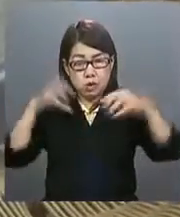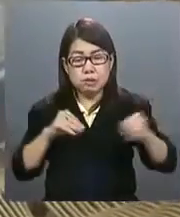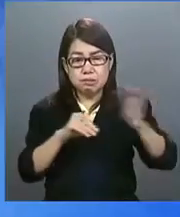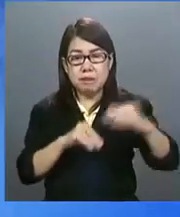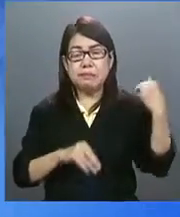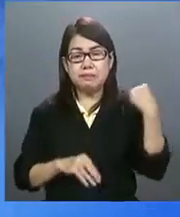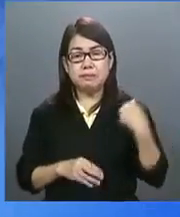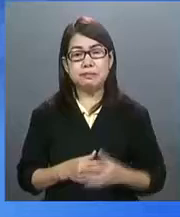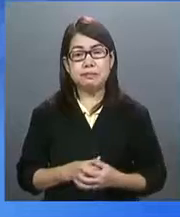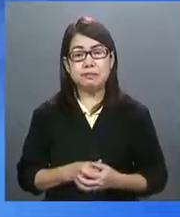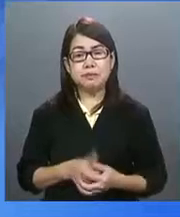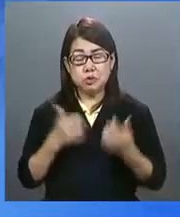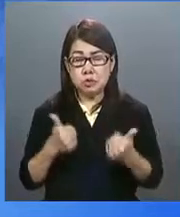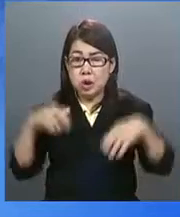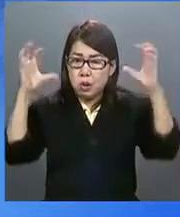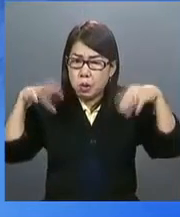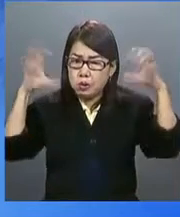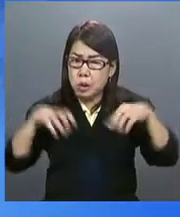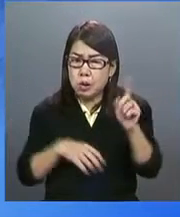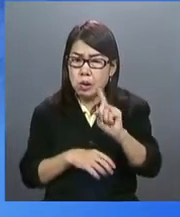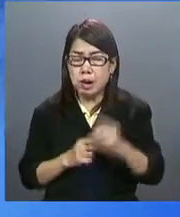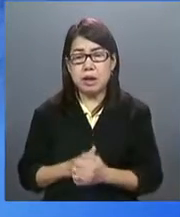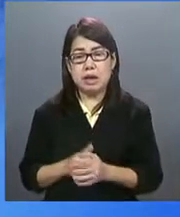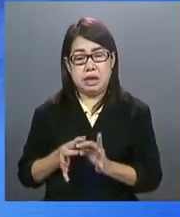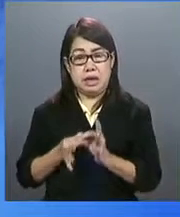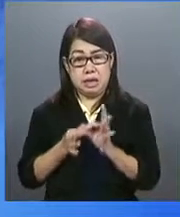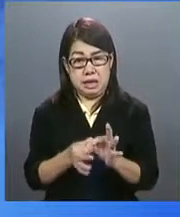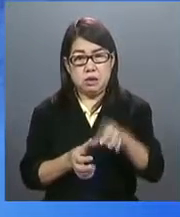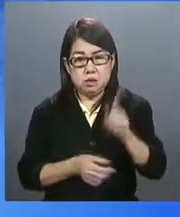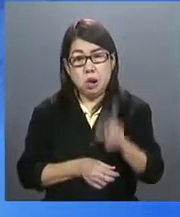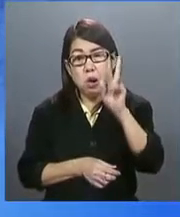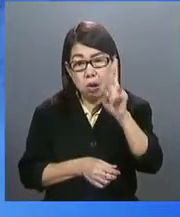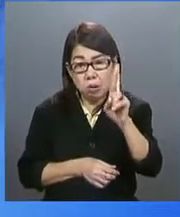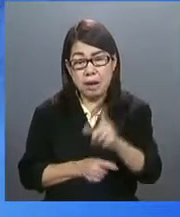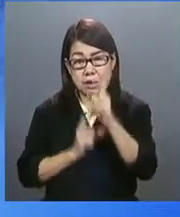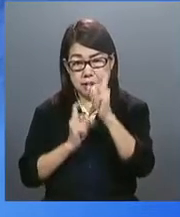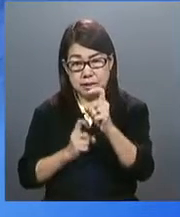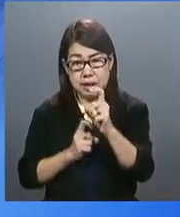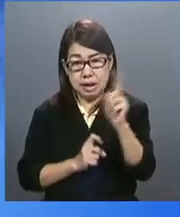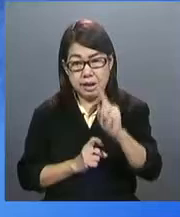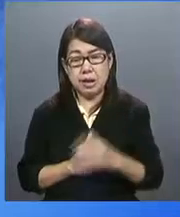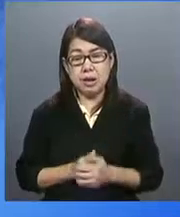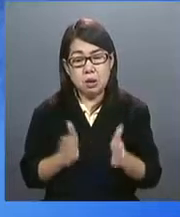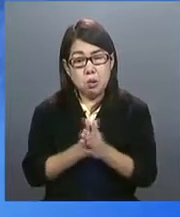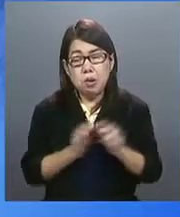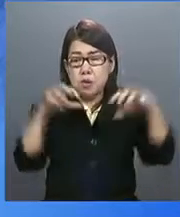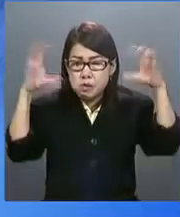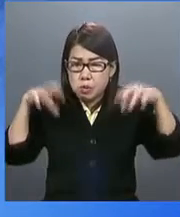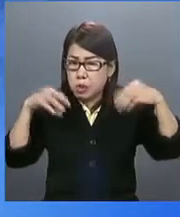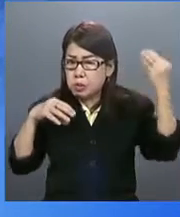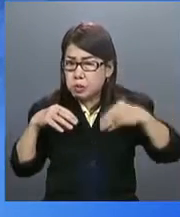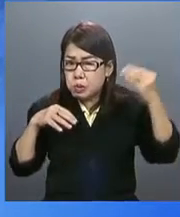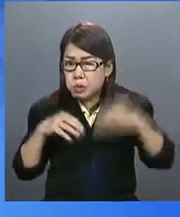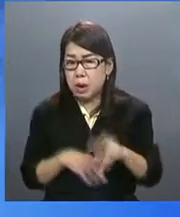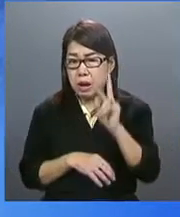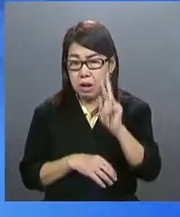นะคะฝนที่เพิ่มขึ้นมาในช่วงนี้นะคะก็ยังส่งผลให้พื้นที่ซึ่งต้องระวังอันตรายจากฝนที่ตกหนักและฝนที่ตกสะสมจึงขอให้ประชาชน